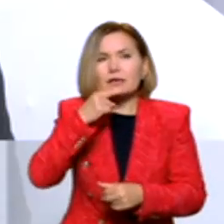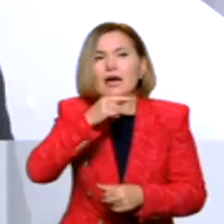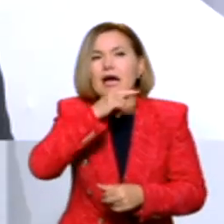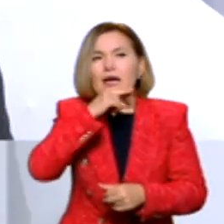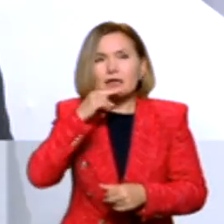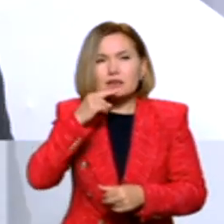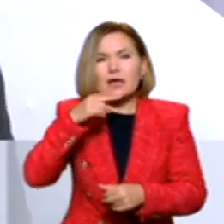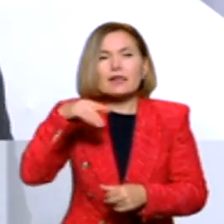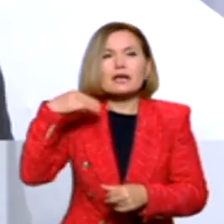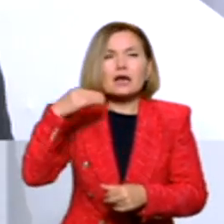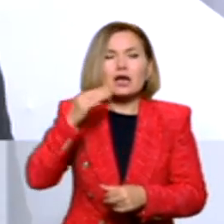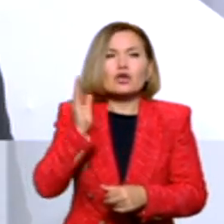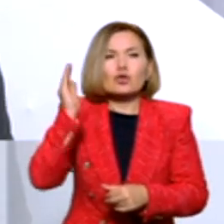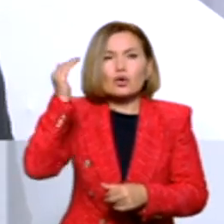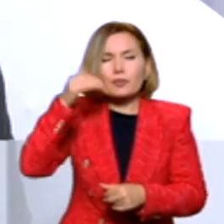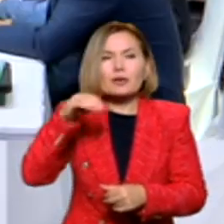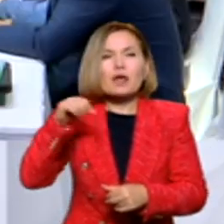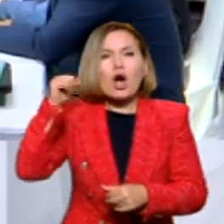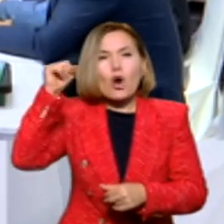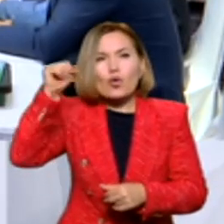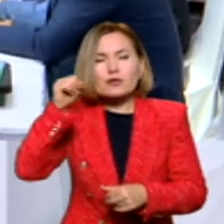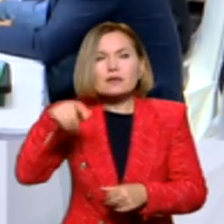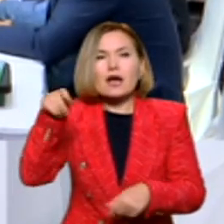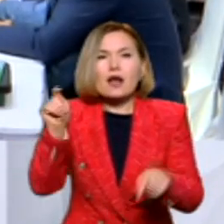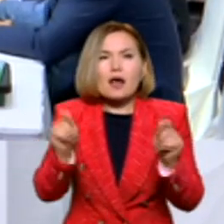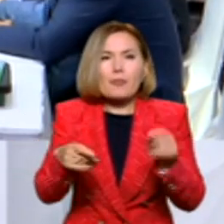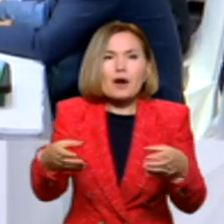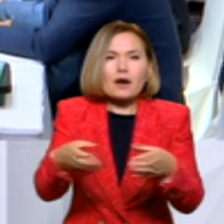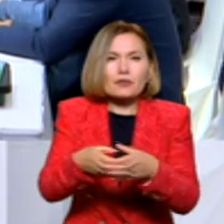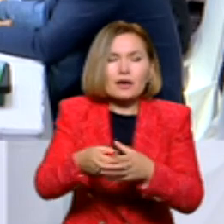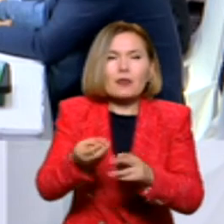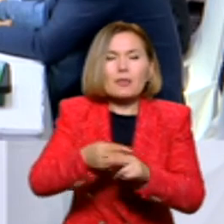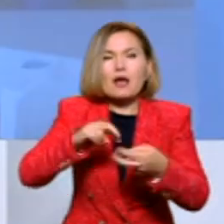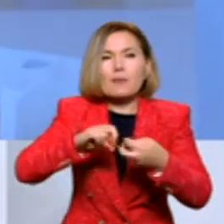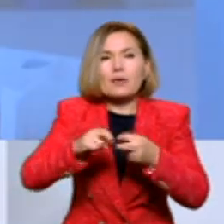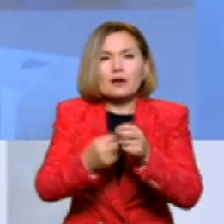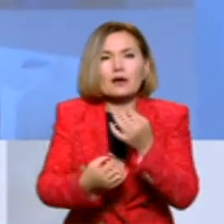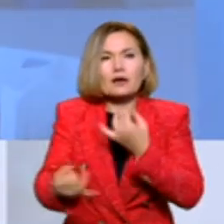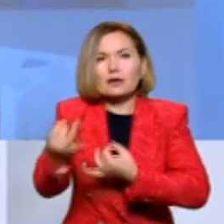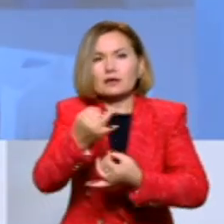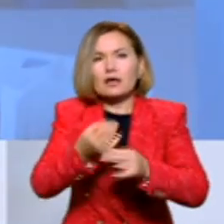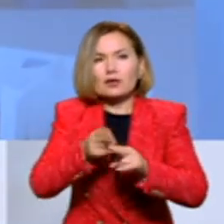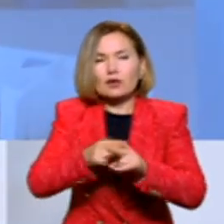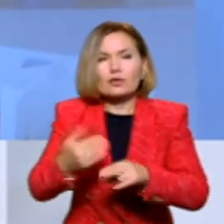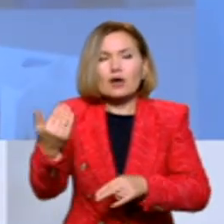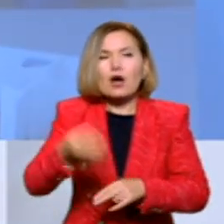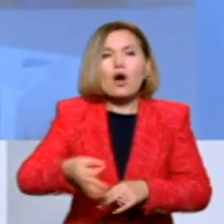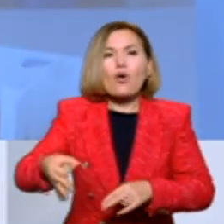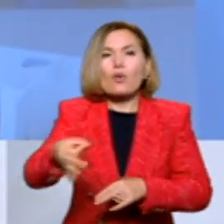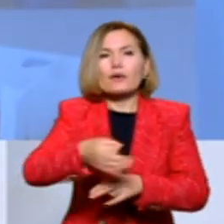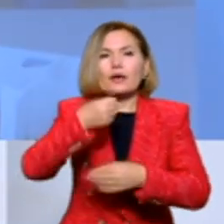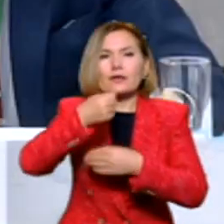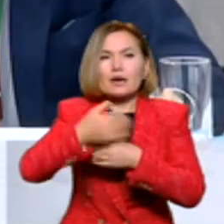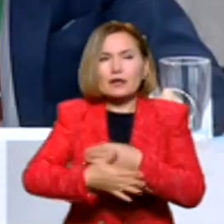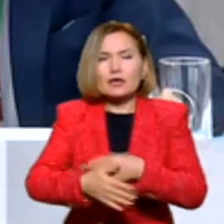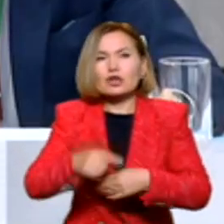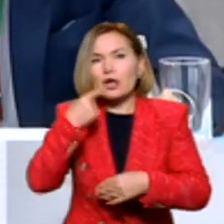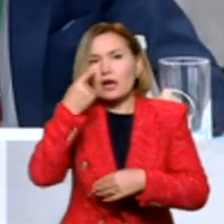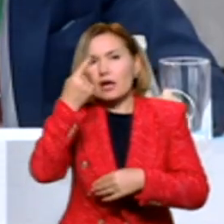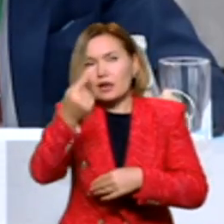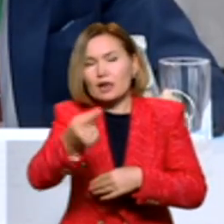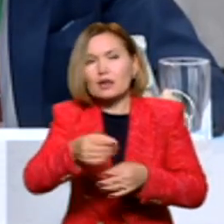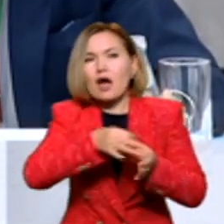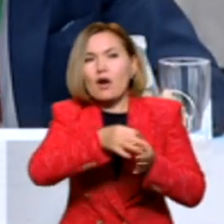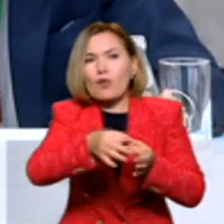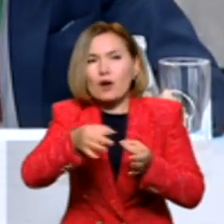Ресей, Тәжікстан, Түркменстан және Өзбекстаннан келген делегация бірқатар мәселені ортаға салды. Сондай-ақ облыс орталықтарынан